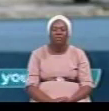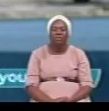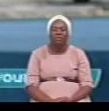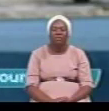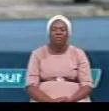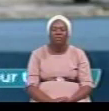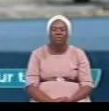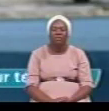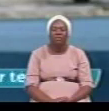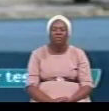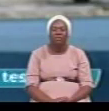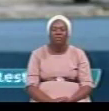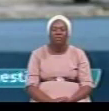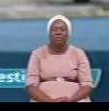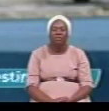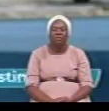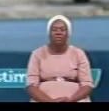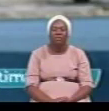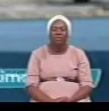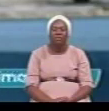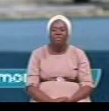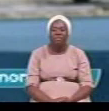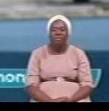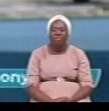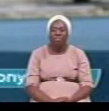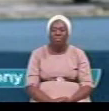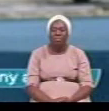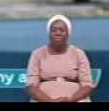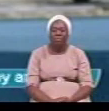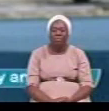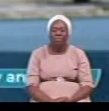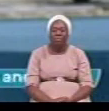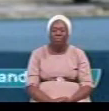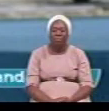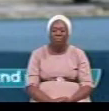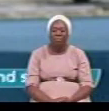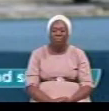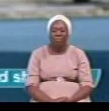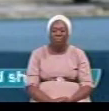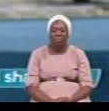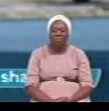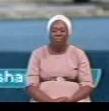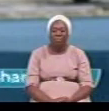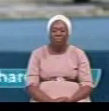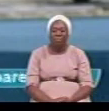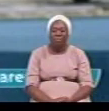gwaha kuzwa kugwembe kundakazwa siko kuno nje testimony yange.